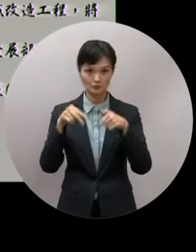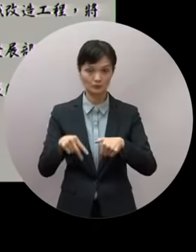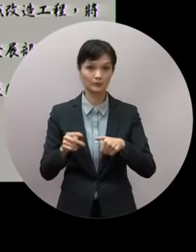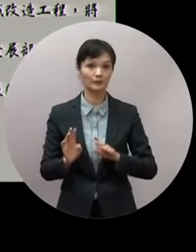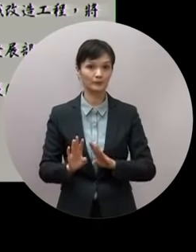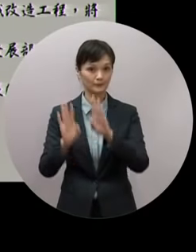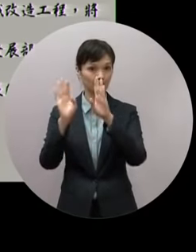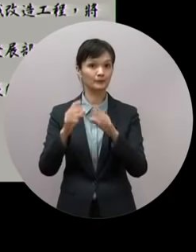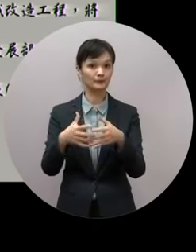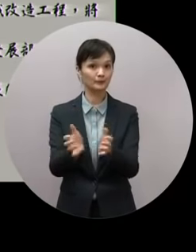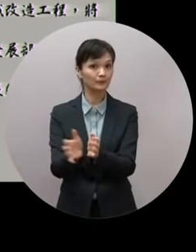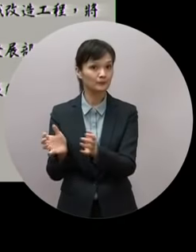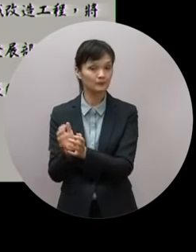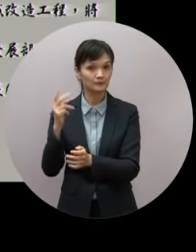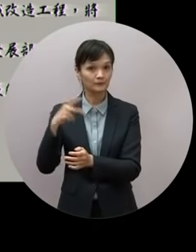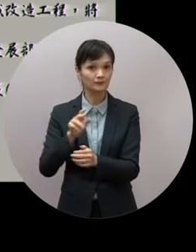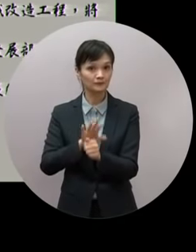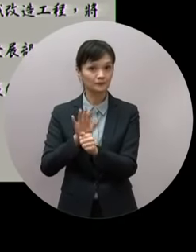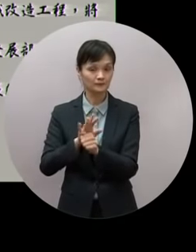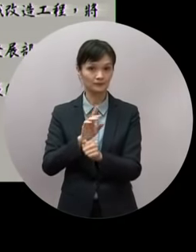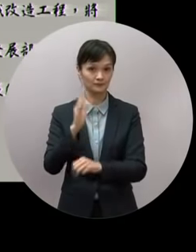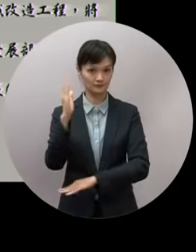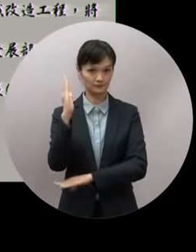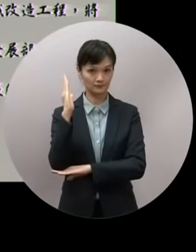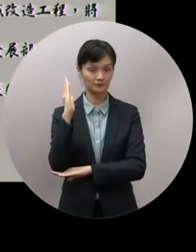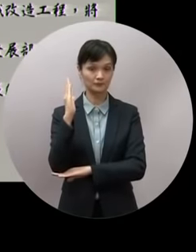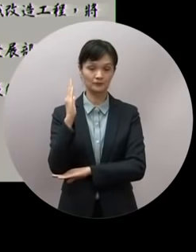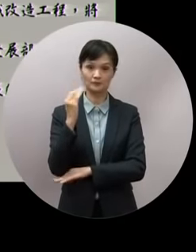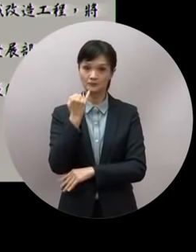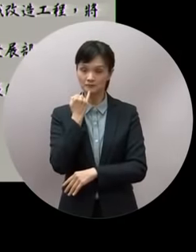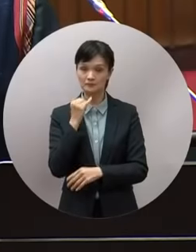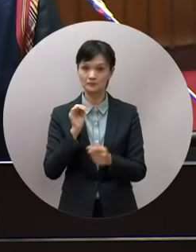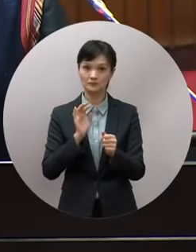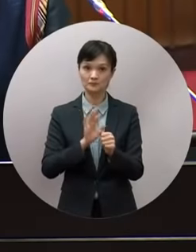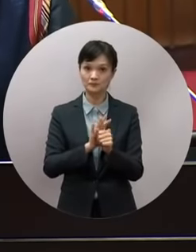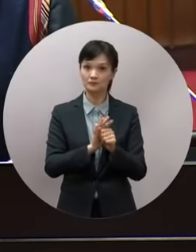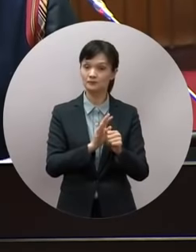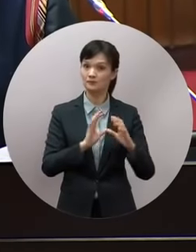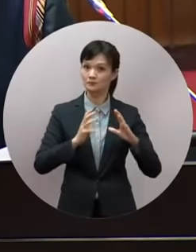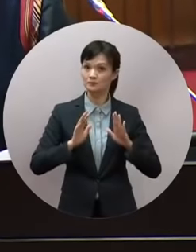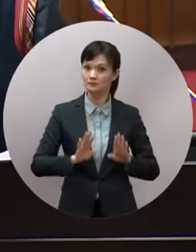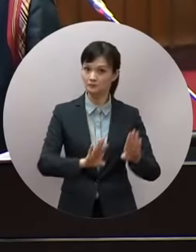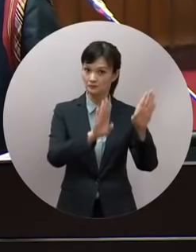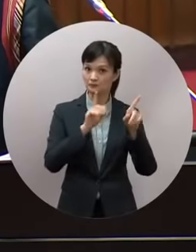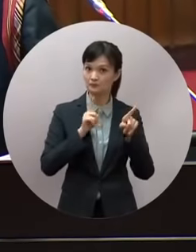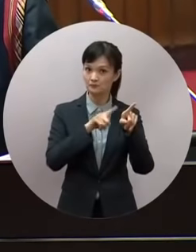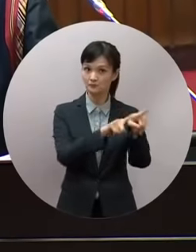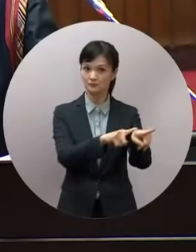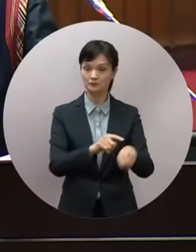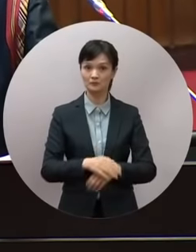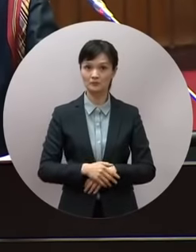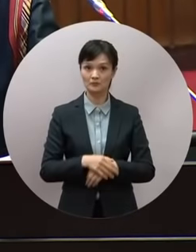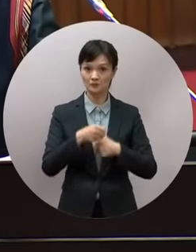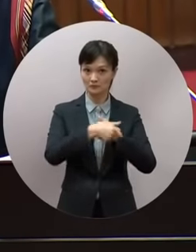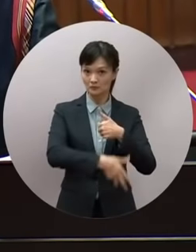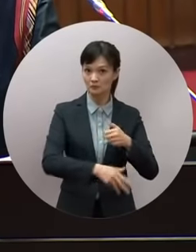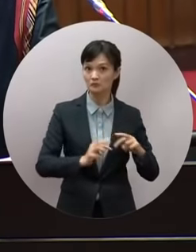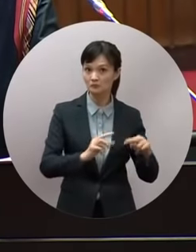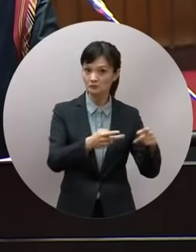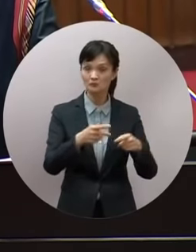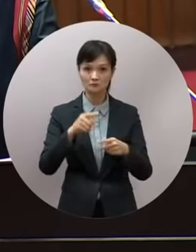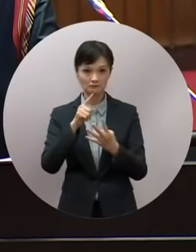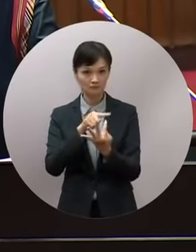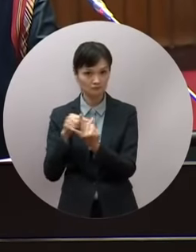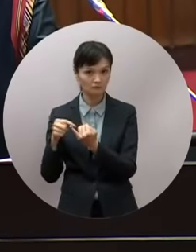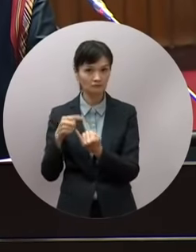各部会，让政府的治理能力更能够贴近国家发展的需求。从这样组织改造盘点再